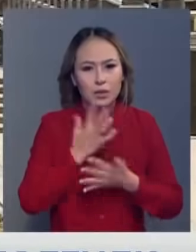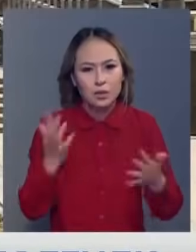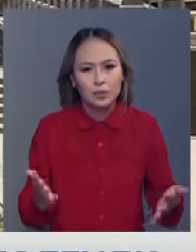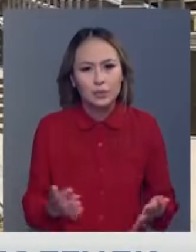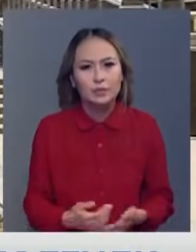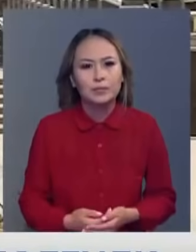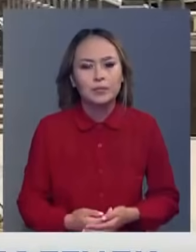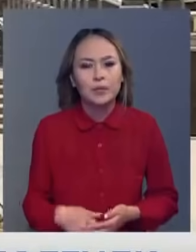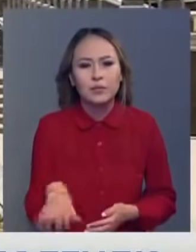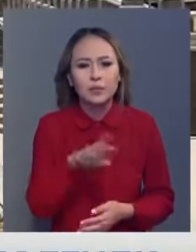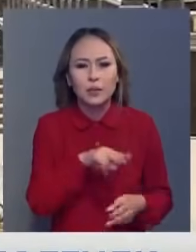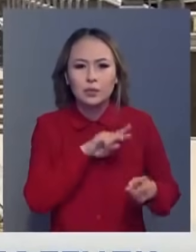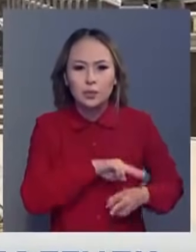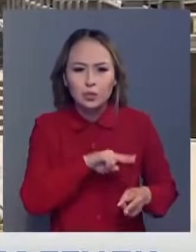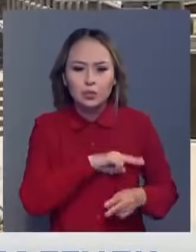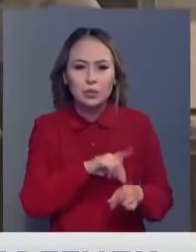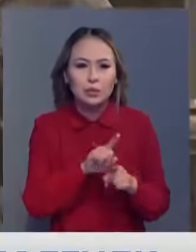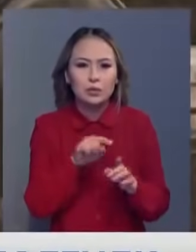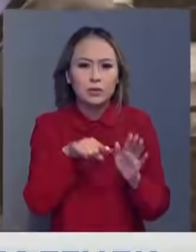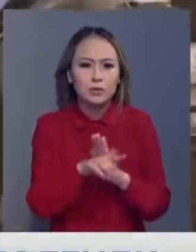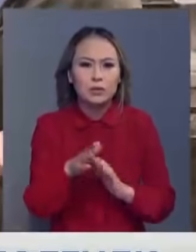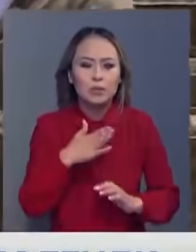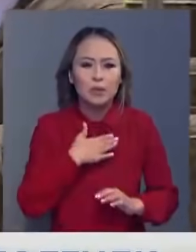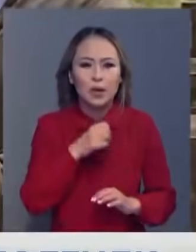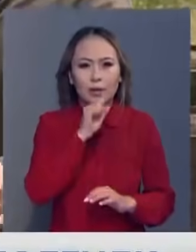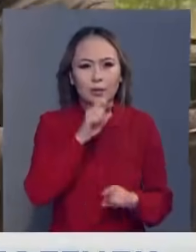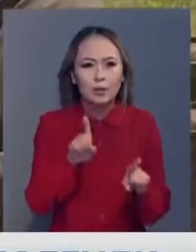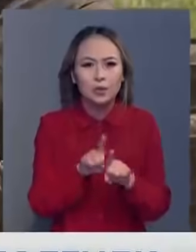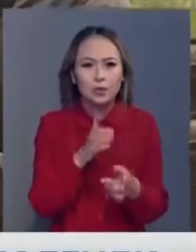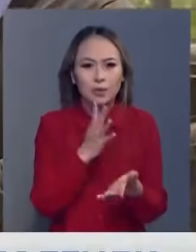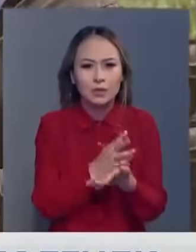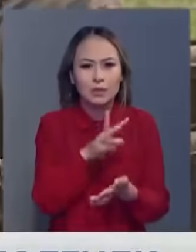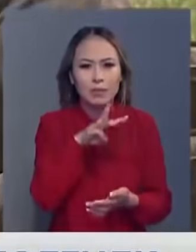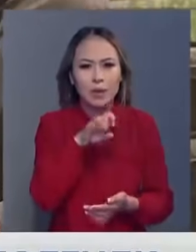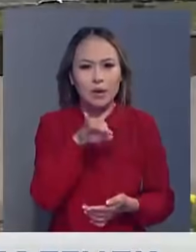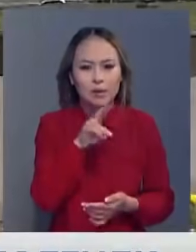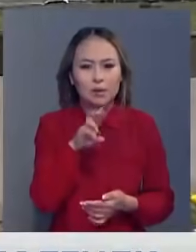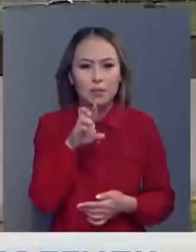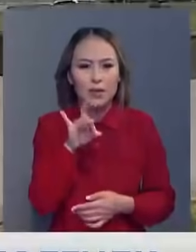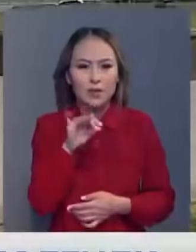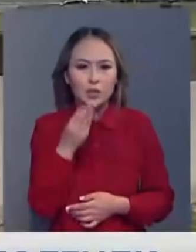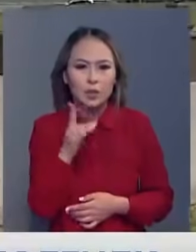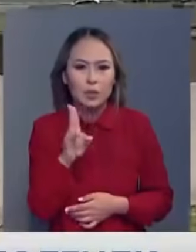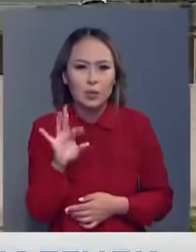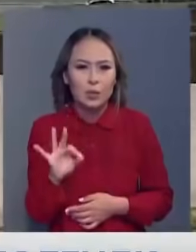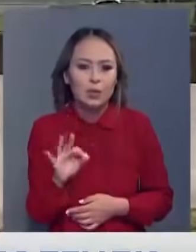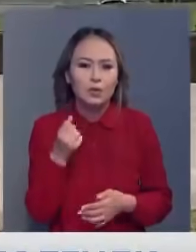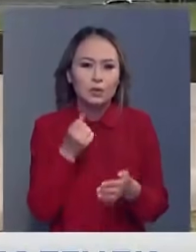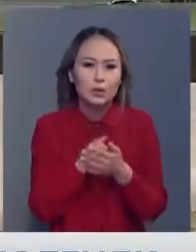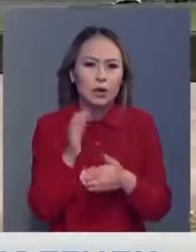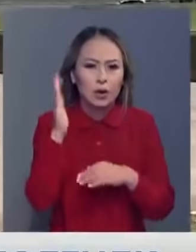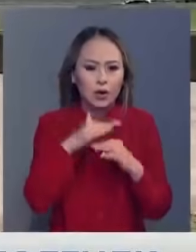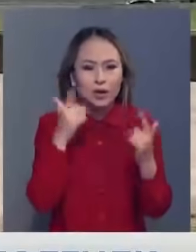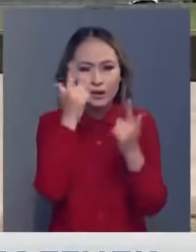білдіремін. Тынымсыз еңбек еткендердің арасында менің әріптесім де бар. Марк Брюшко таң ала кеуімнен қас қарайғанша